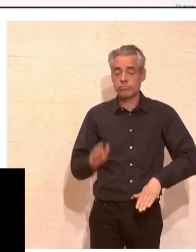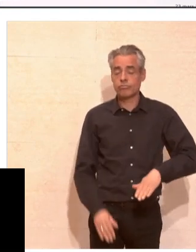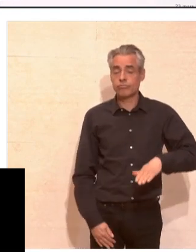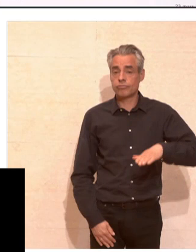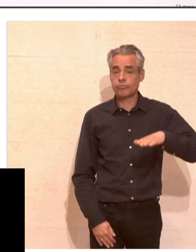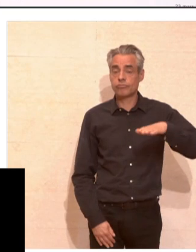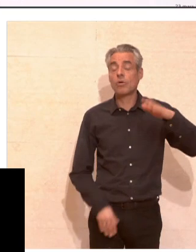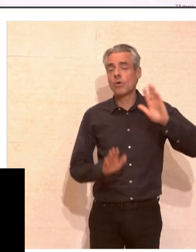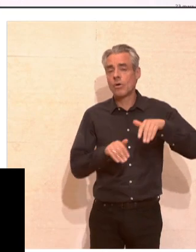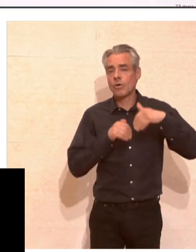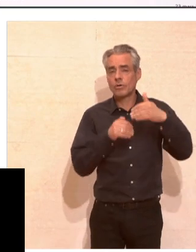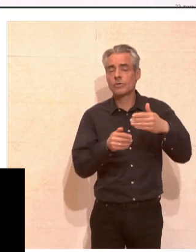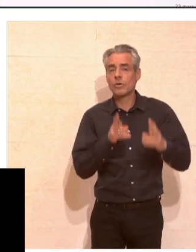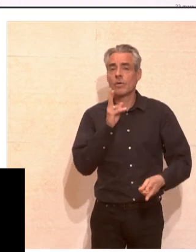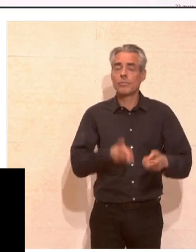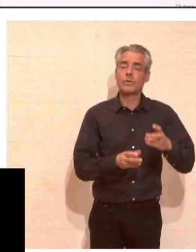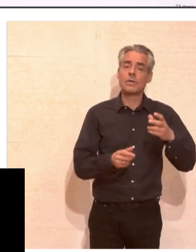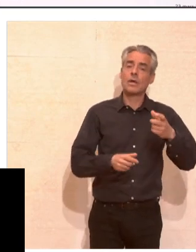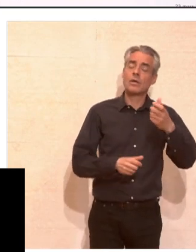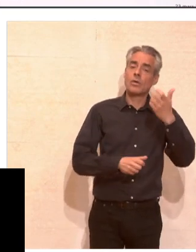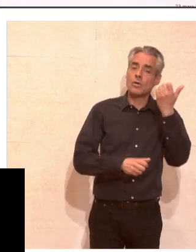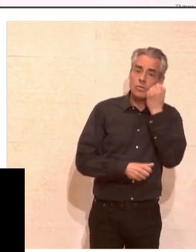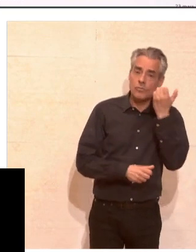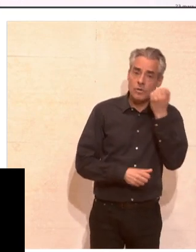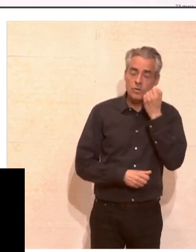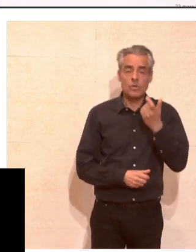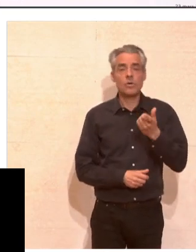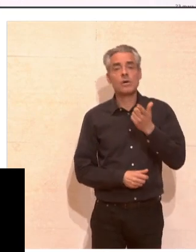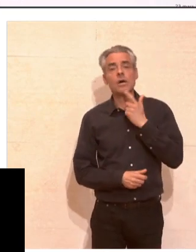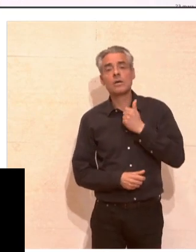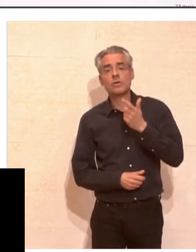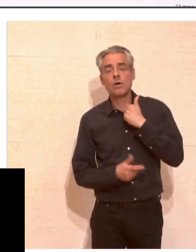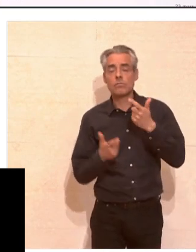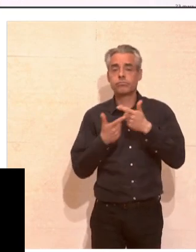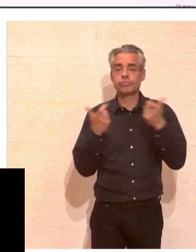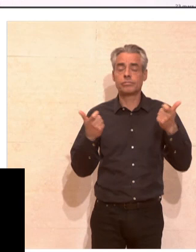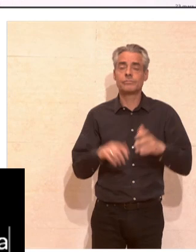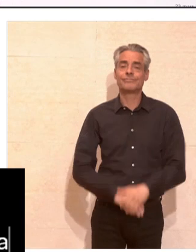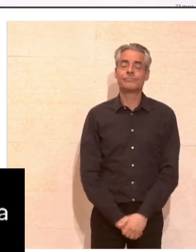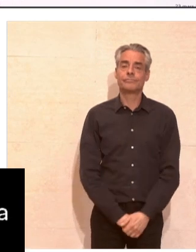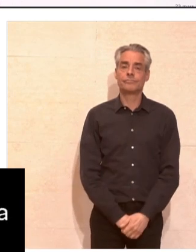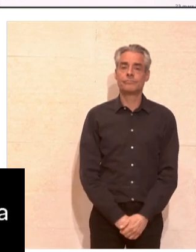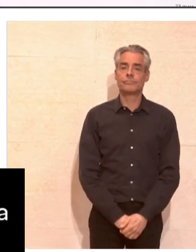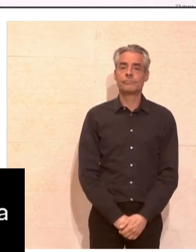conduites à risque avec aussi la consommation de substances, de quelque forme qu'elles soient.